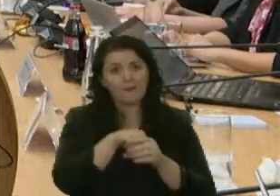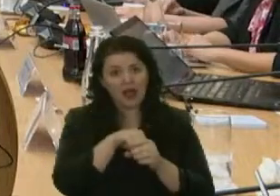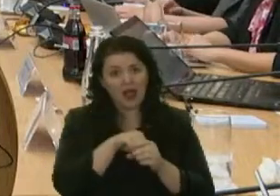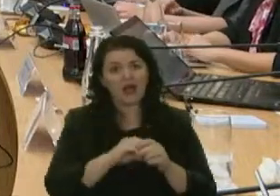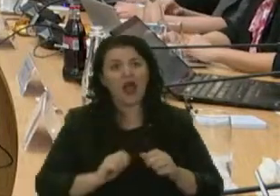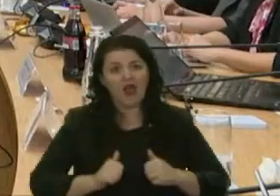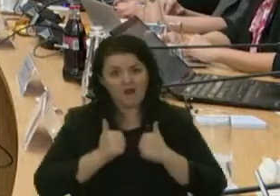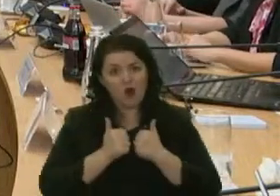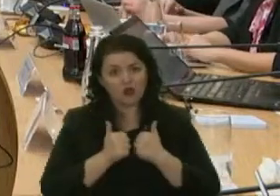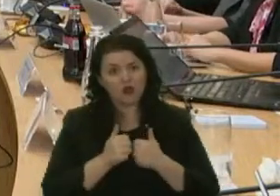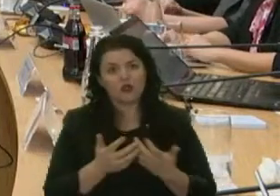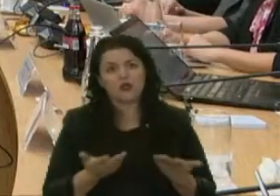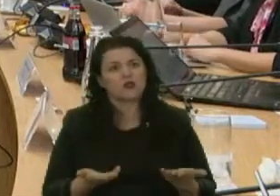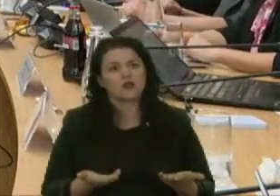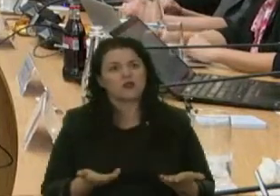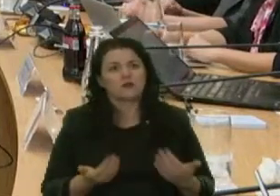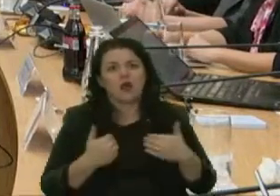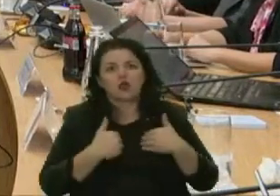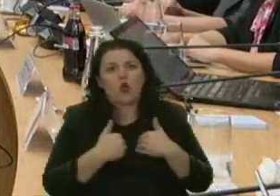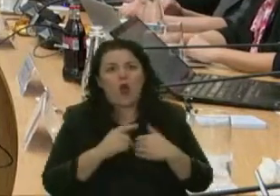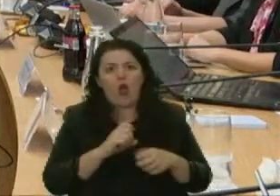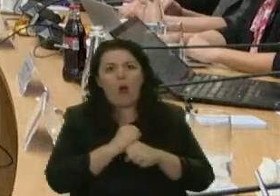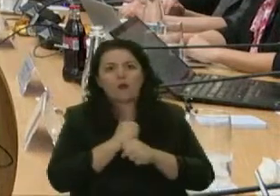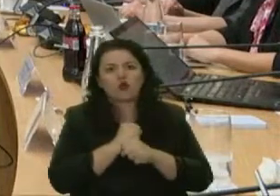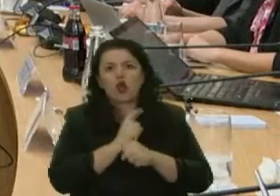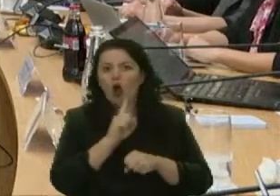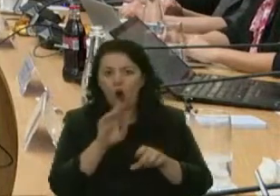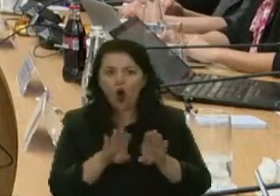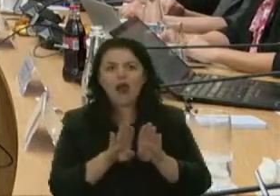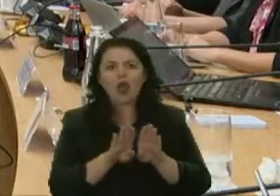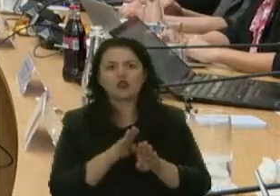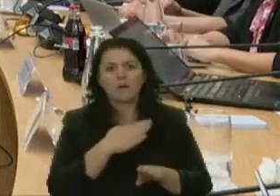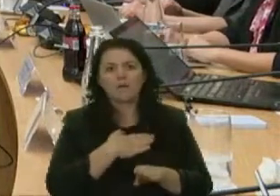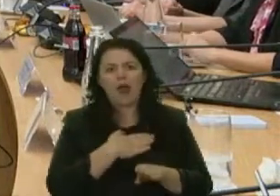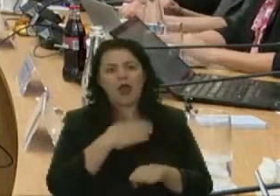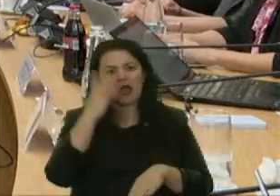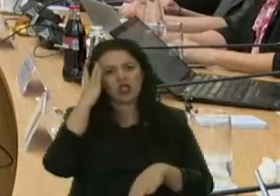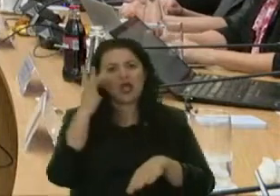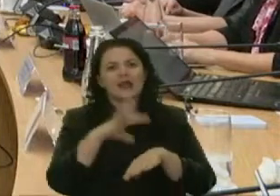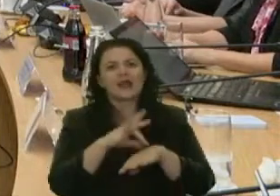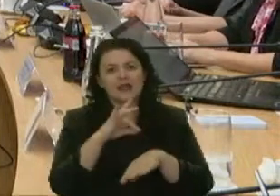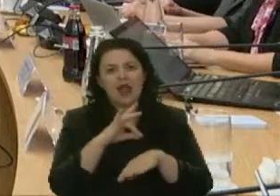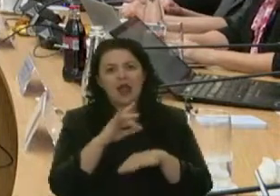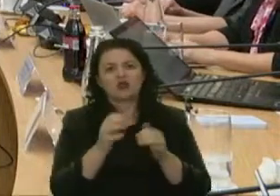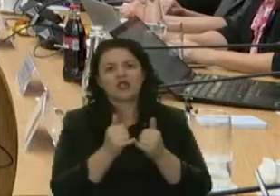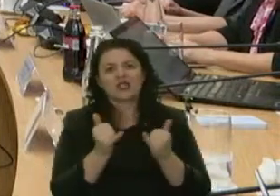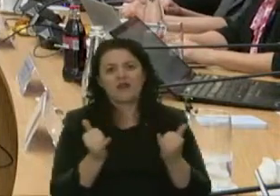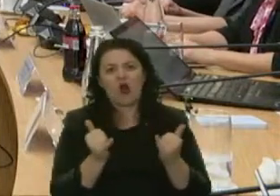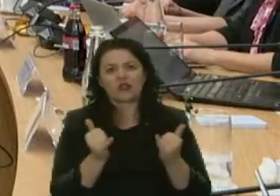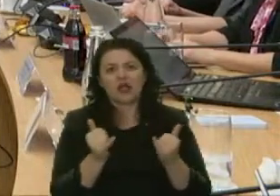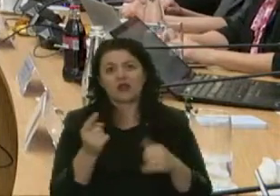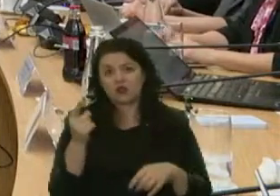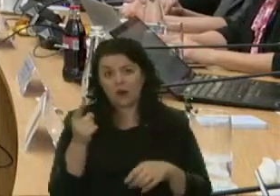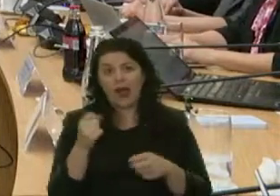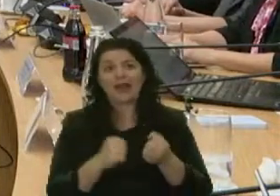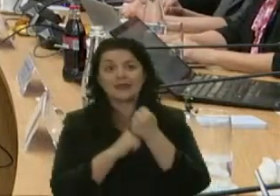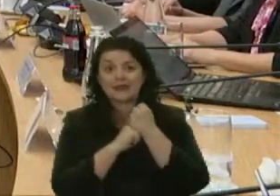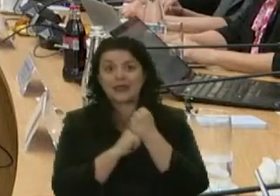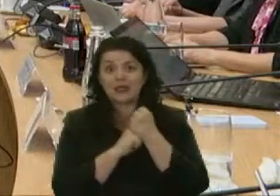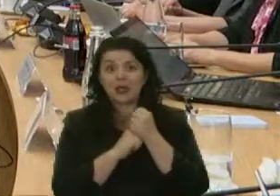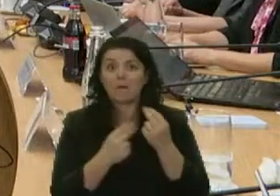repet nu pot să anulez Munca nu am mea că nu eu am muncit Colegii mei au muncit la această idee și au dezvoltat o dumneavoastră ați întărit o și e